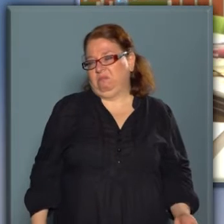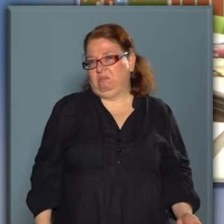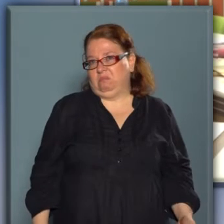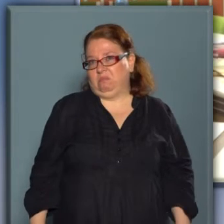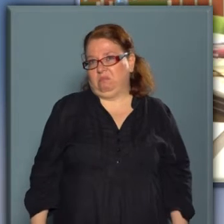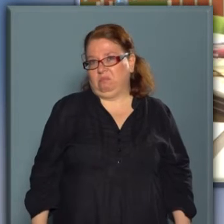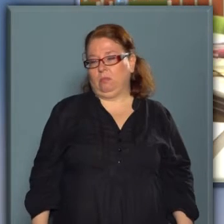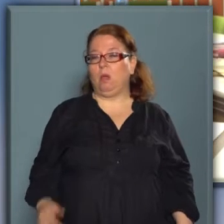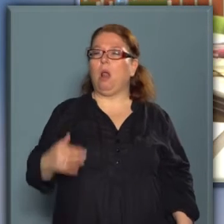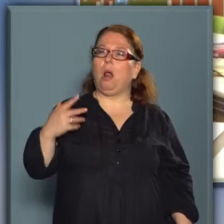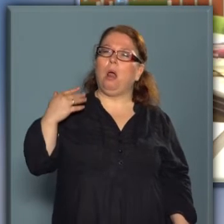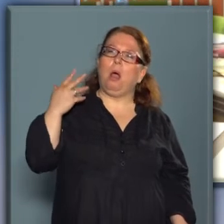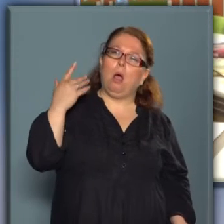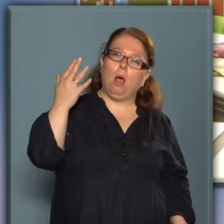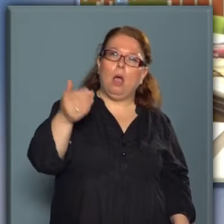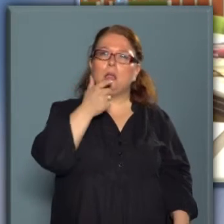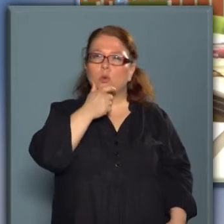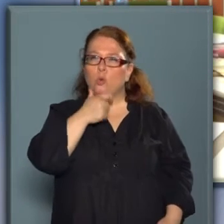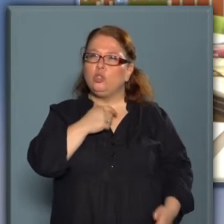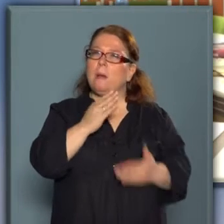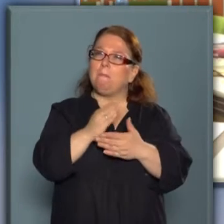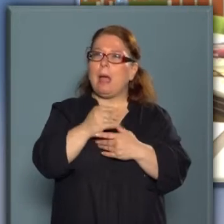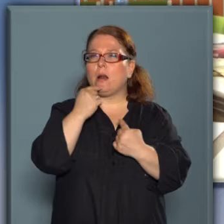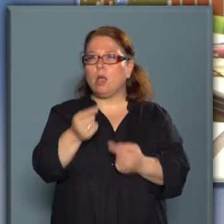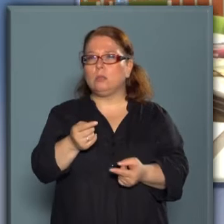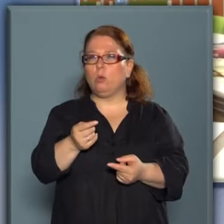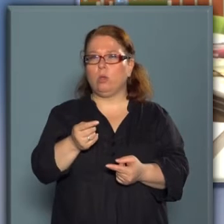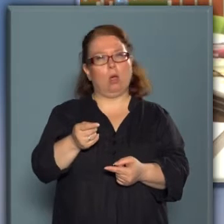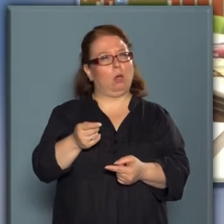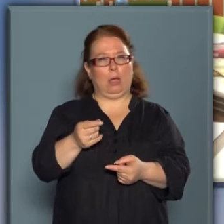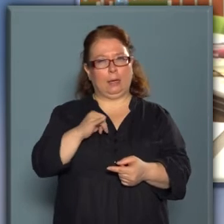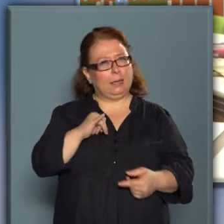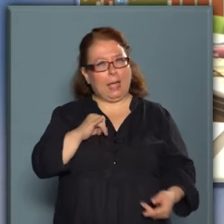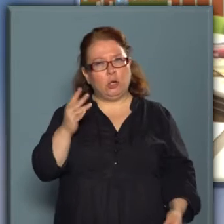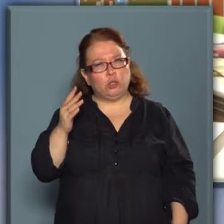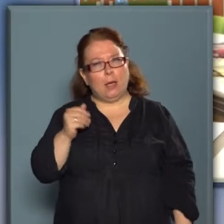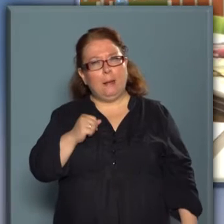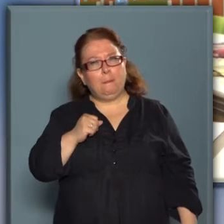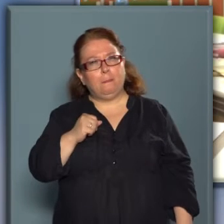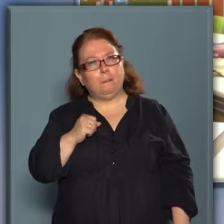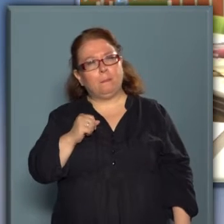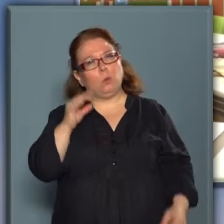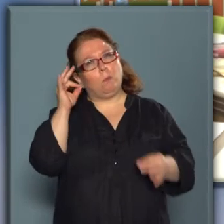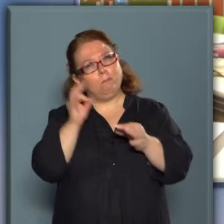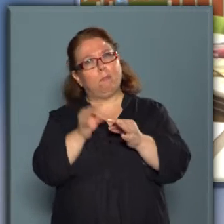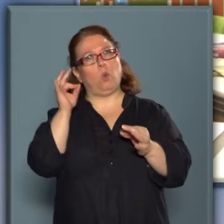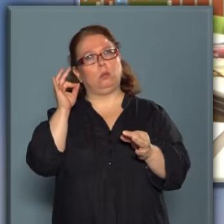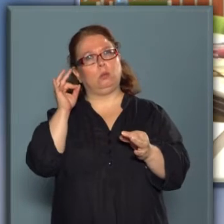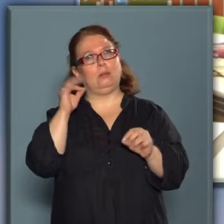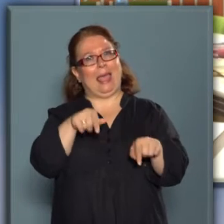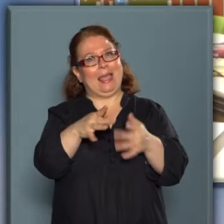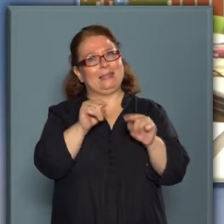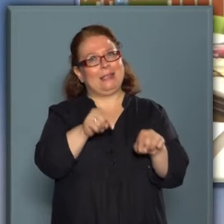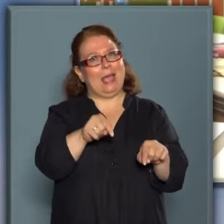ilyenek nincsenek, hogy véletlen. Aztán ahogy idősödik egy kicsit, azt mondja, hát azért ez nem egy érdekes dolog, hogy